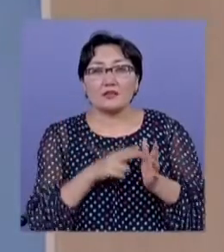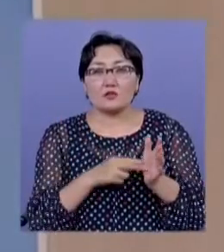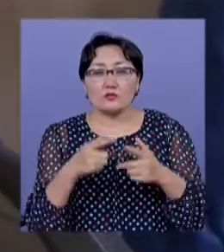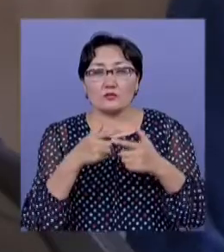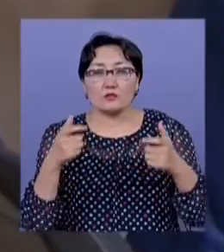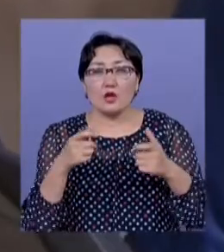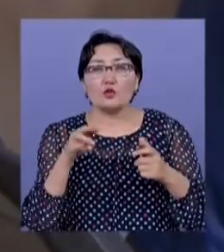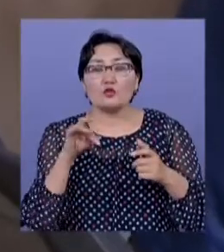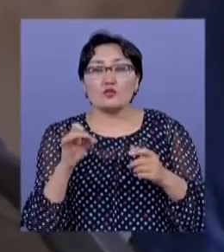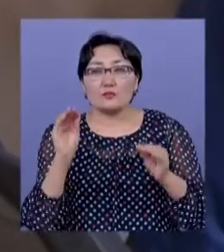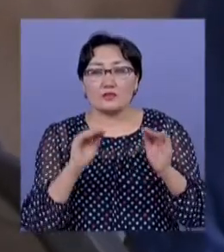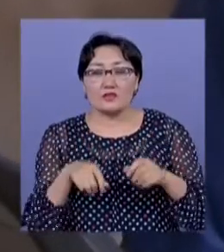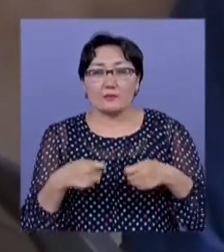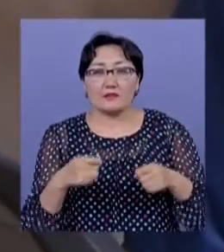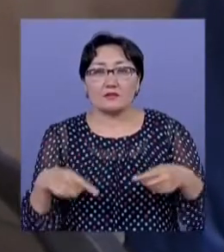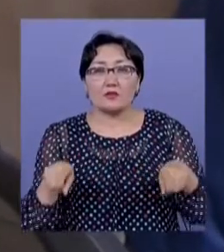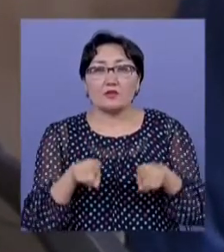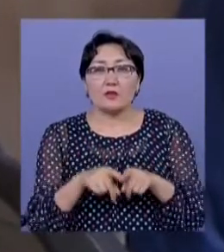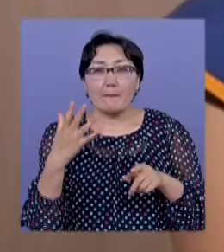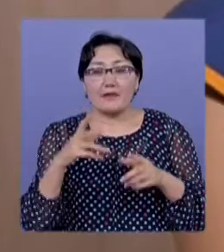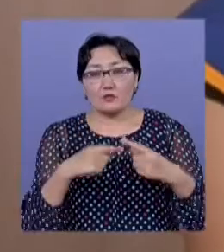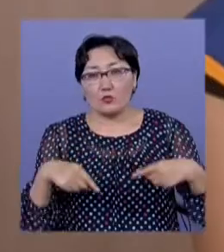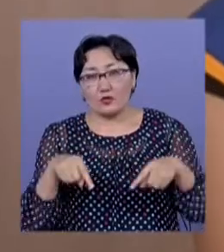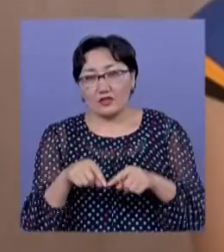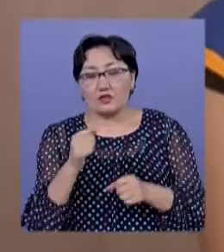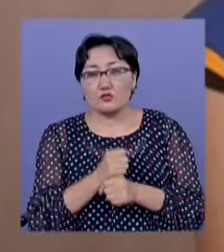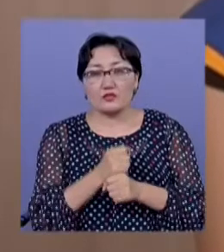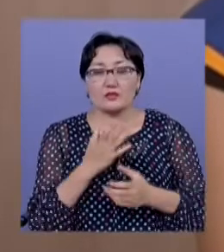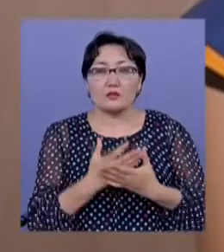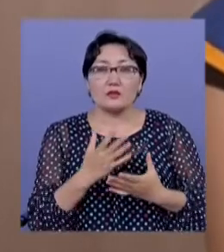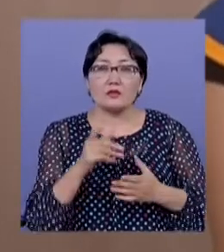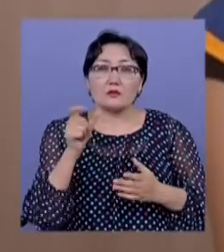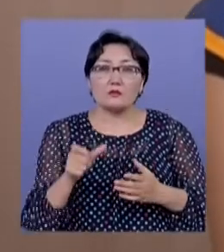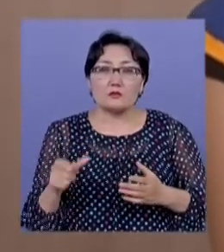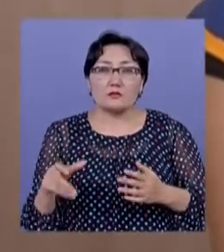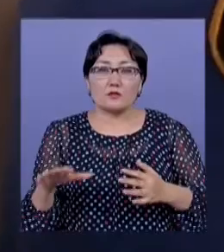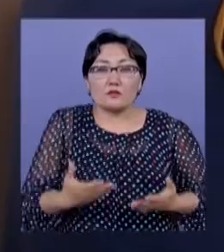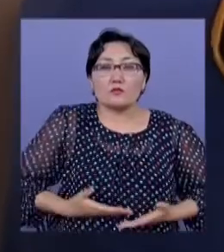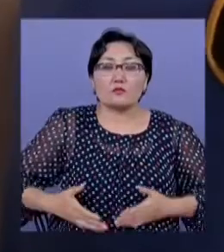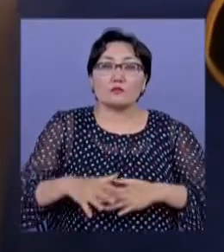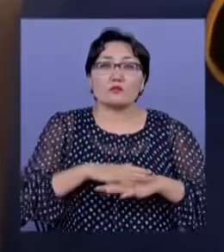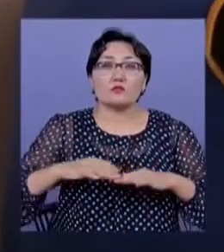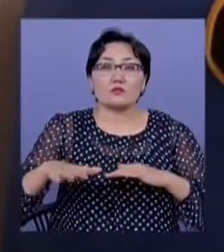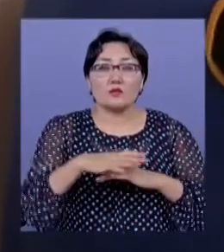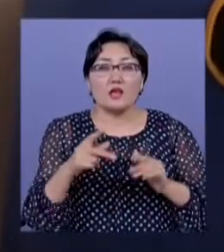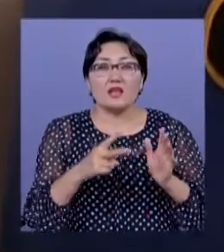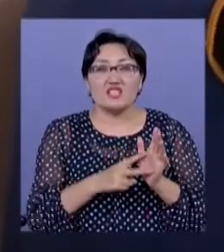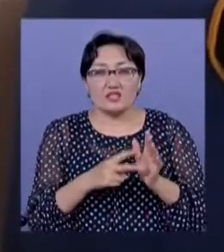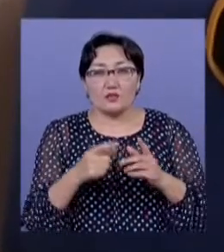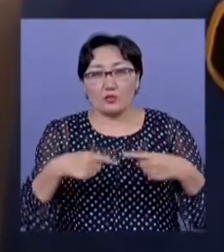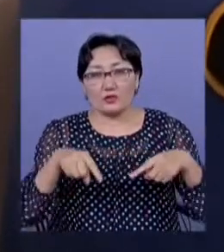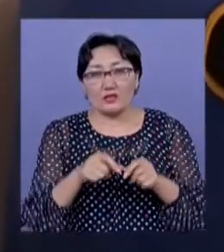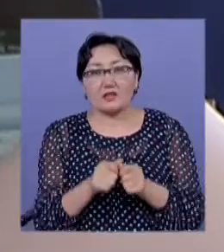Түрксіб жәрменкесінде дәл осындай 5 орталық жұмыс істеп жатыр. Ал адамдар көп шоғырланған аумақтарға тағы 7-ін ашу